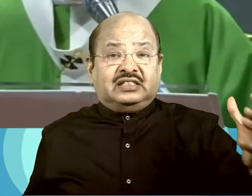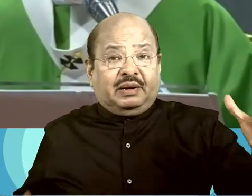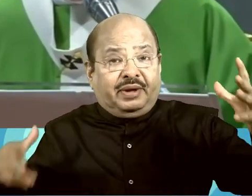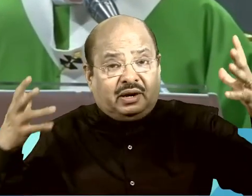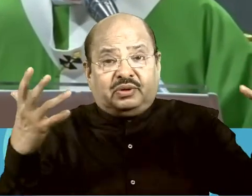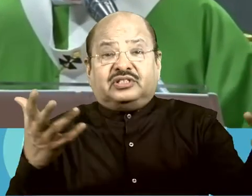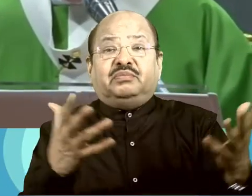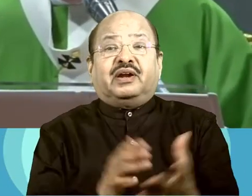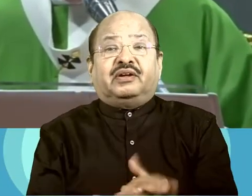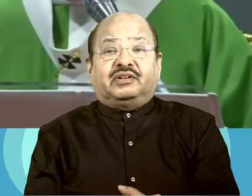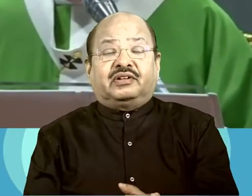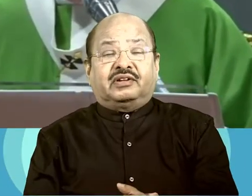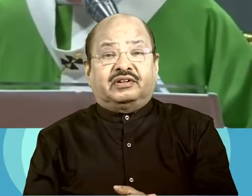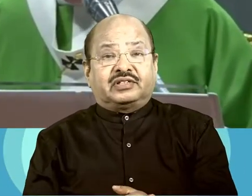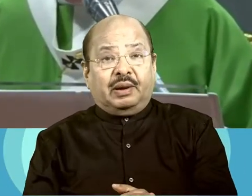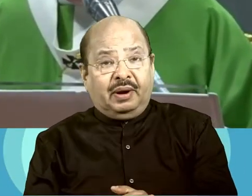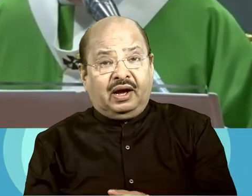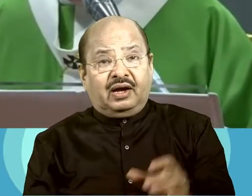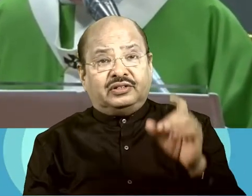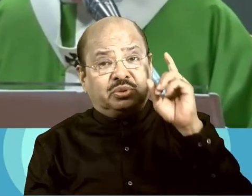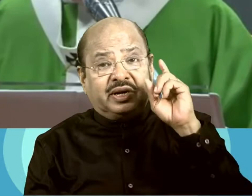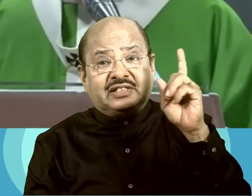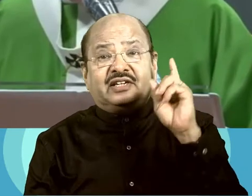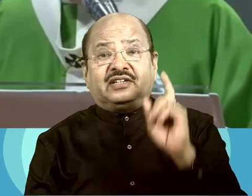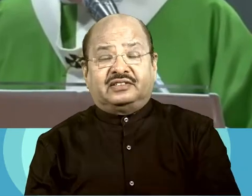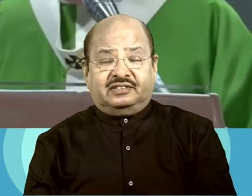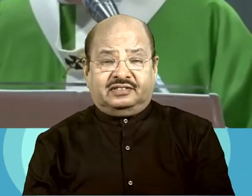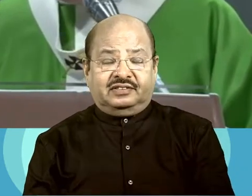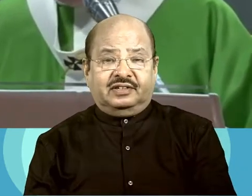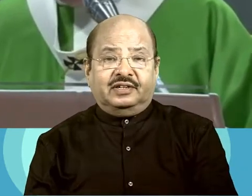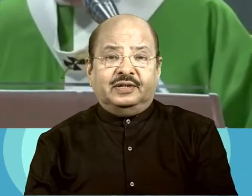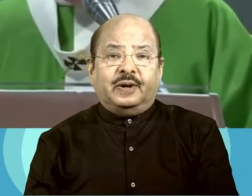ഉദാഹരണങ്ങളാണ് സഭയെക്കുറിച്ചും പറയുന്നത്. സഭ ഷുഡ് ലിസൺ.